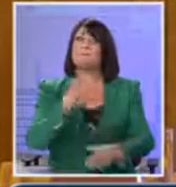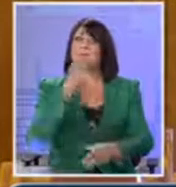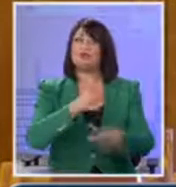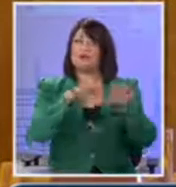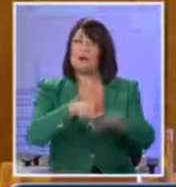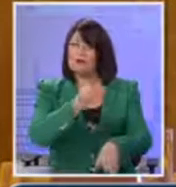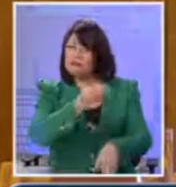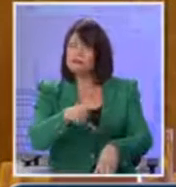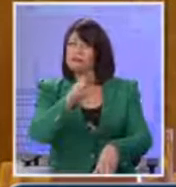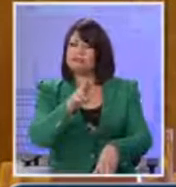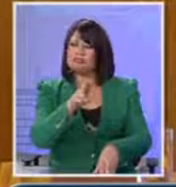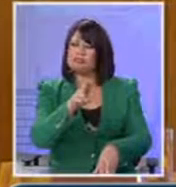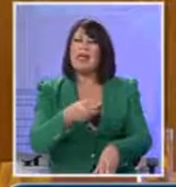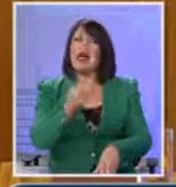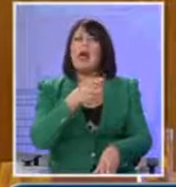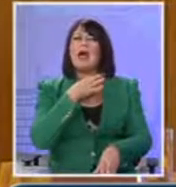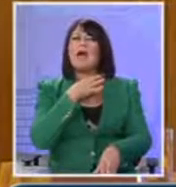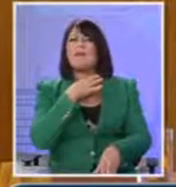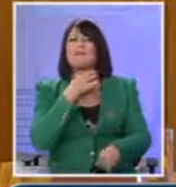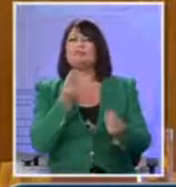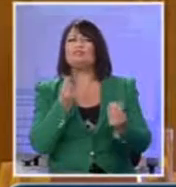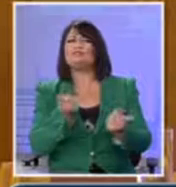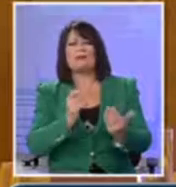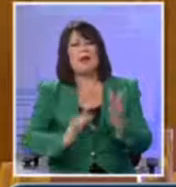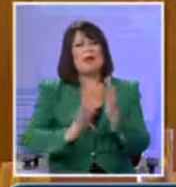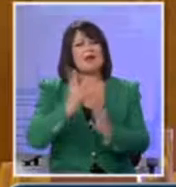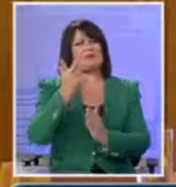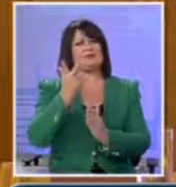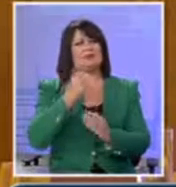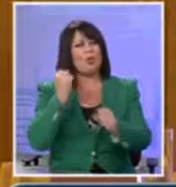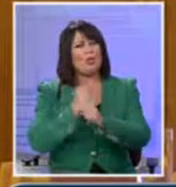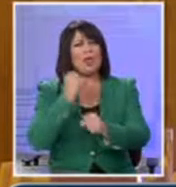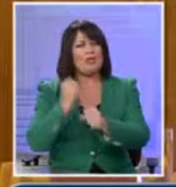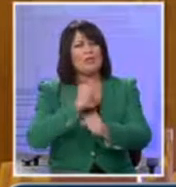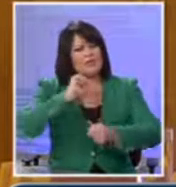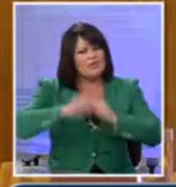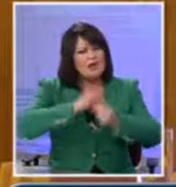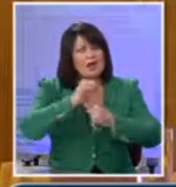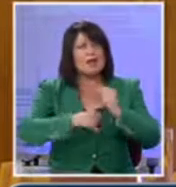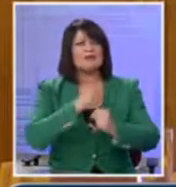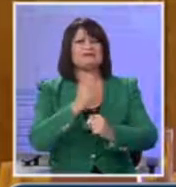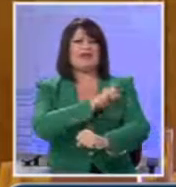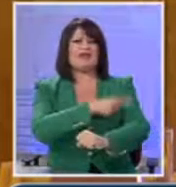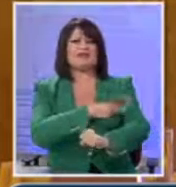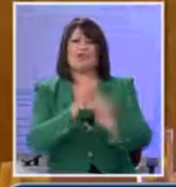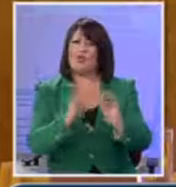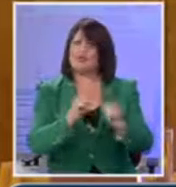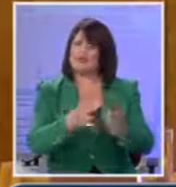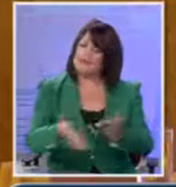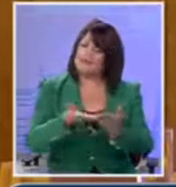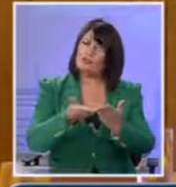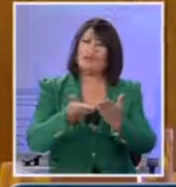άλλη αναπτυξιακή κατεύθυνση με δράσεις απασχόλησης, βελτίωσης των δεξιοτήτων του ανθρώπινου